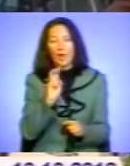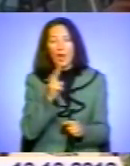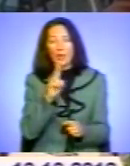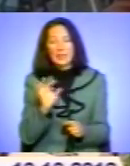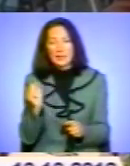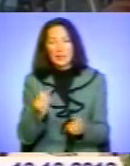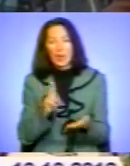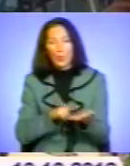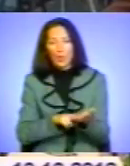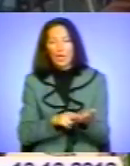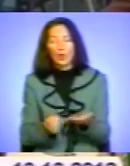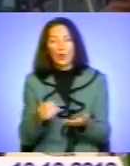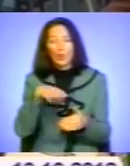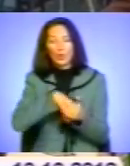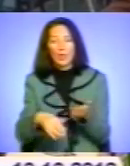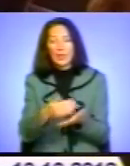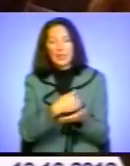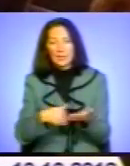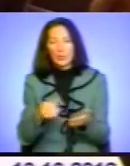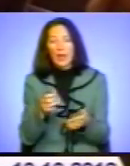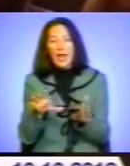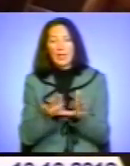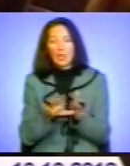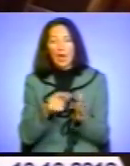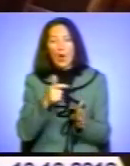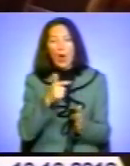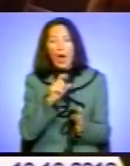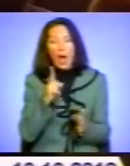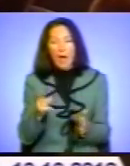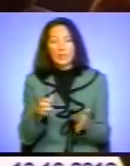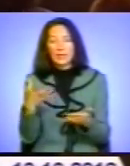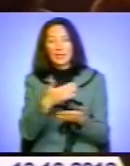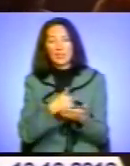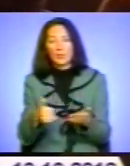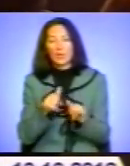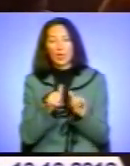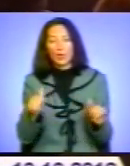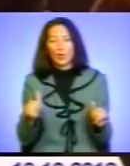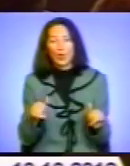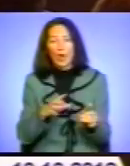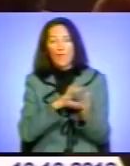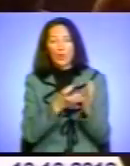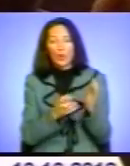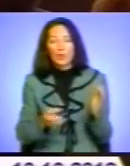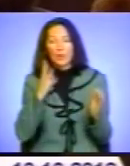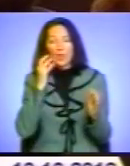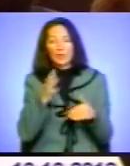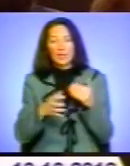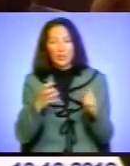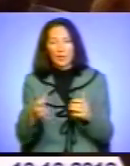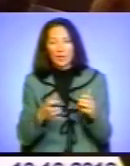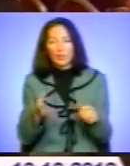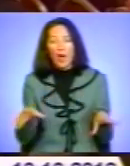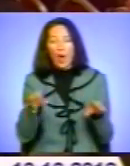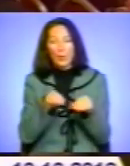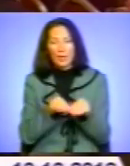цільової надбавки до тарифу на електричну та теплову енергію, природний газ та збір на розвиток виноградарства та садівництва. Екологічний податок об'єднали з